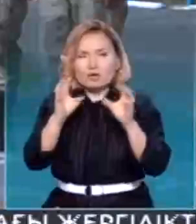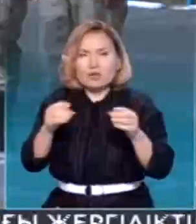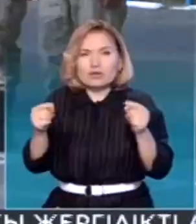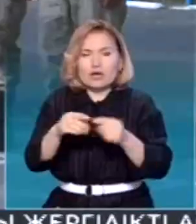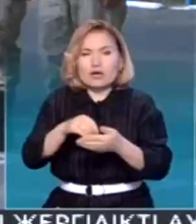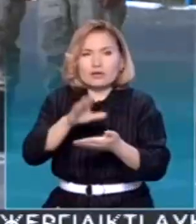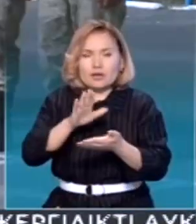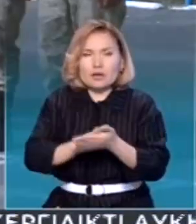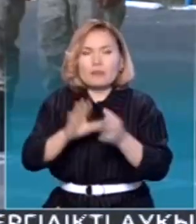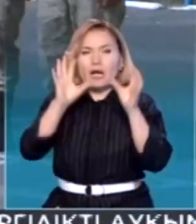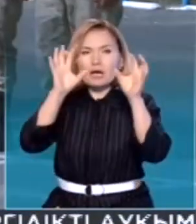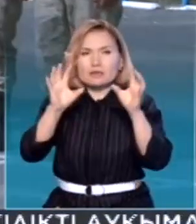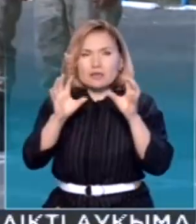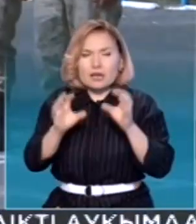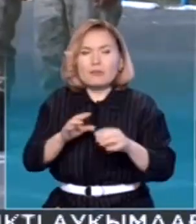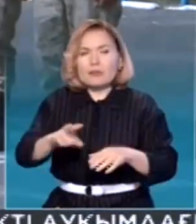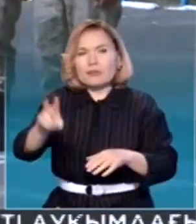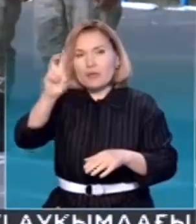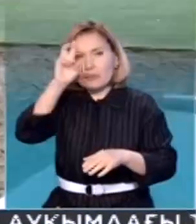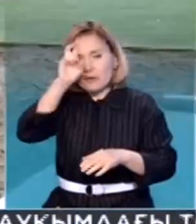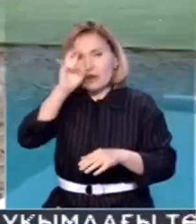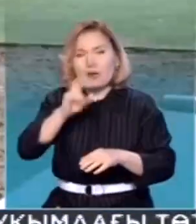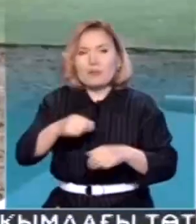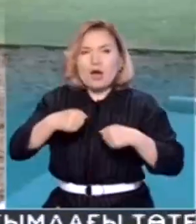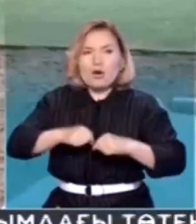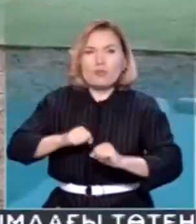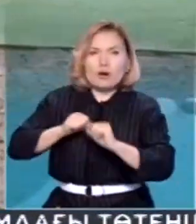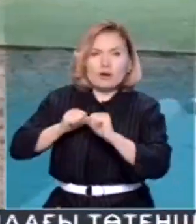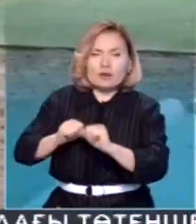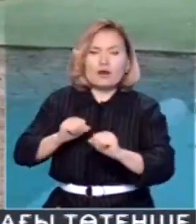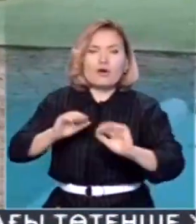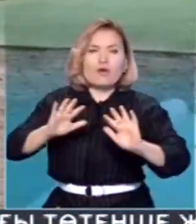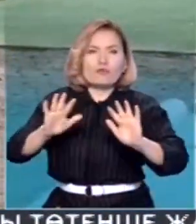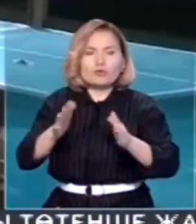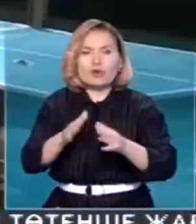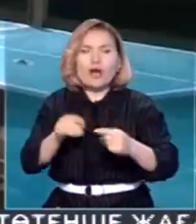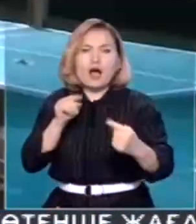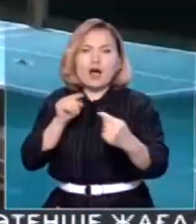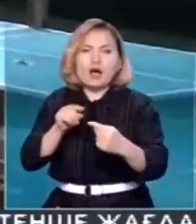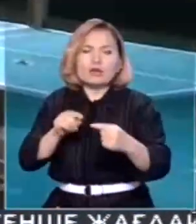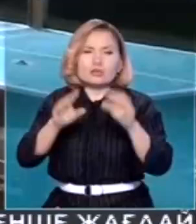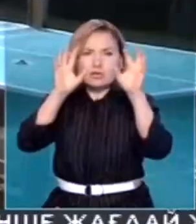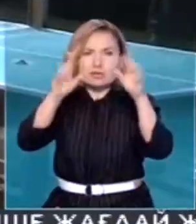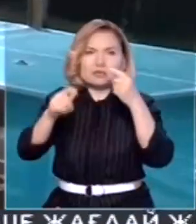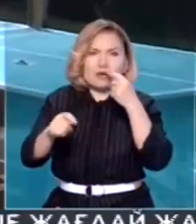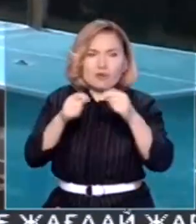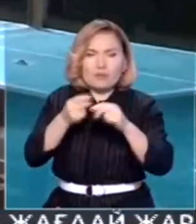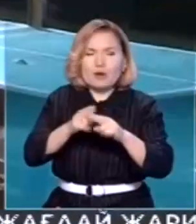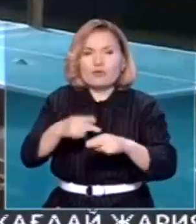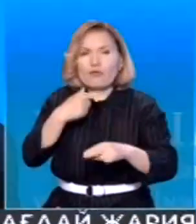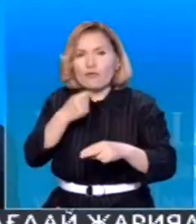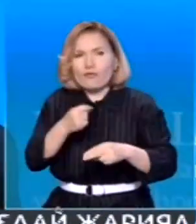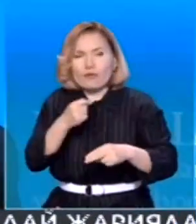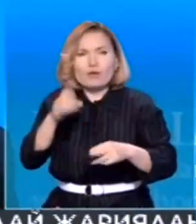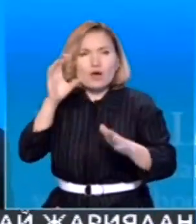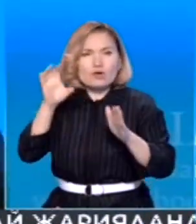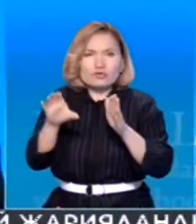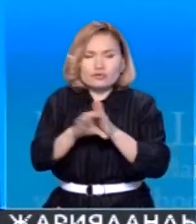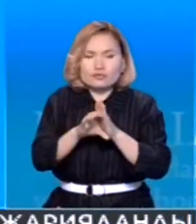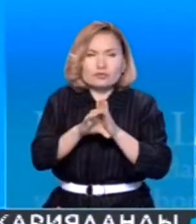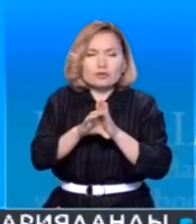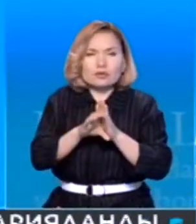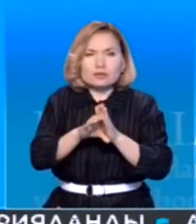жазылған. Ал заңға немесе мемлекет мүддесіне қайшы бұйрық болса, қарапайым қызметкер оны орындамауға құқылы. Жауынгерлер